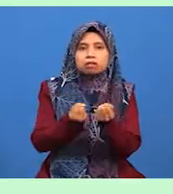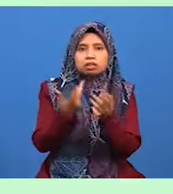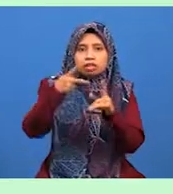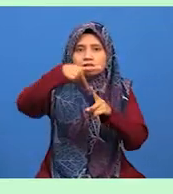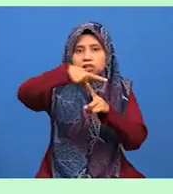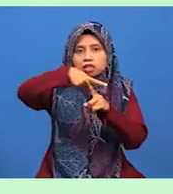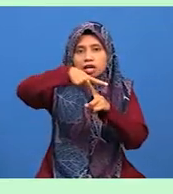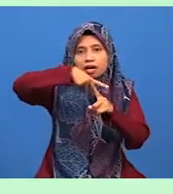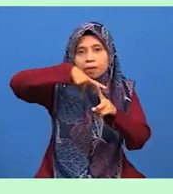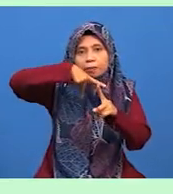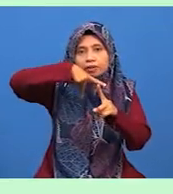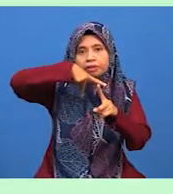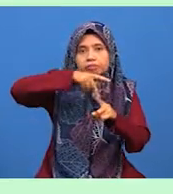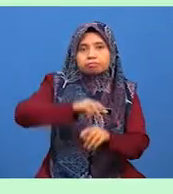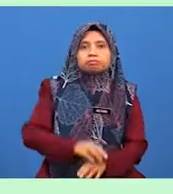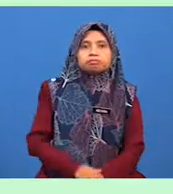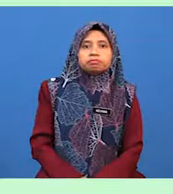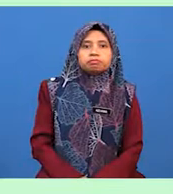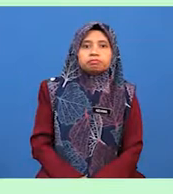banyak daripada.